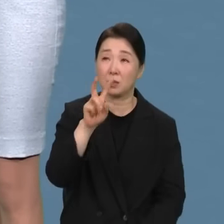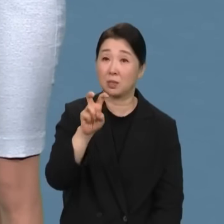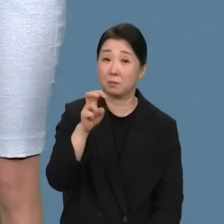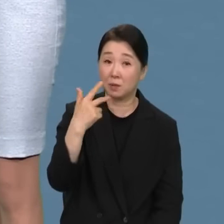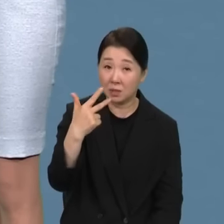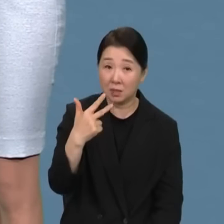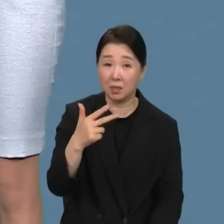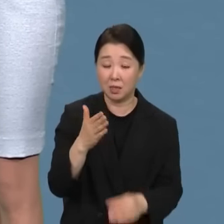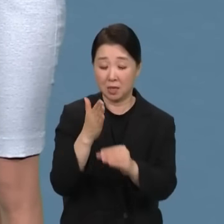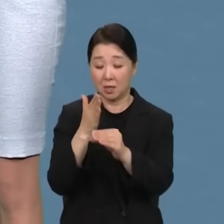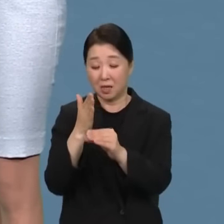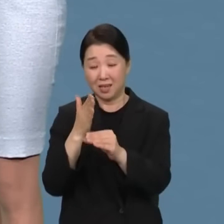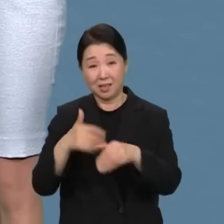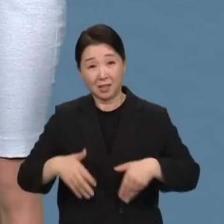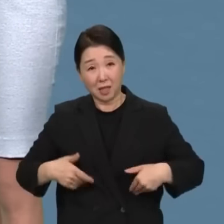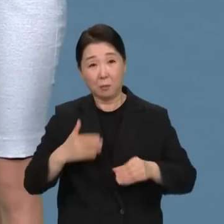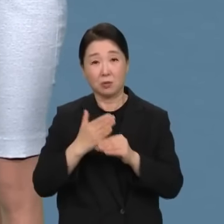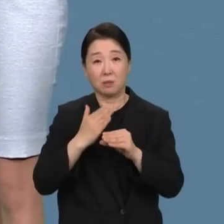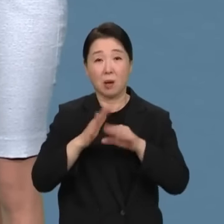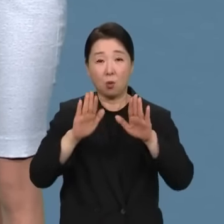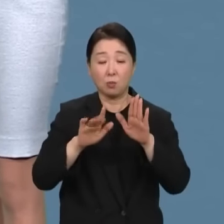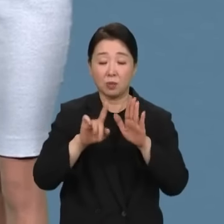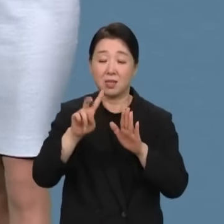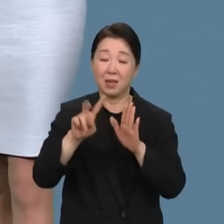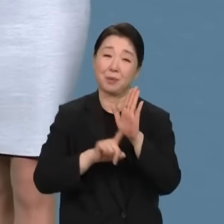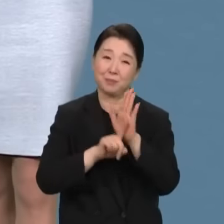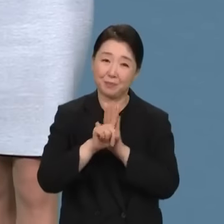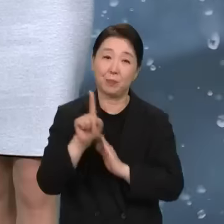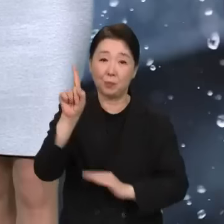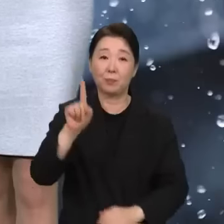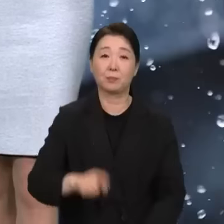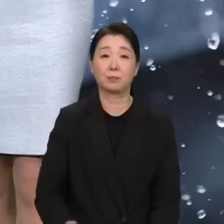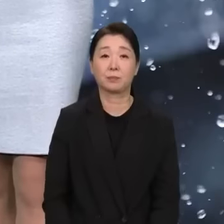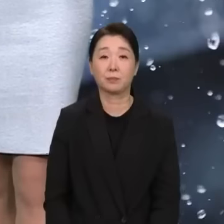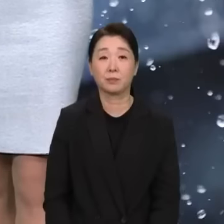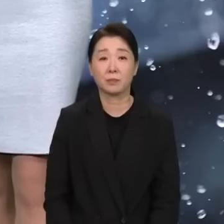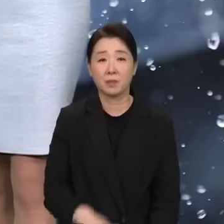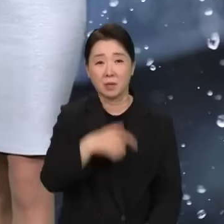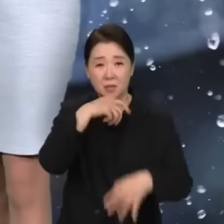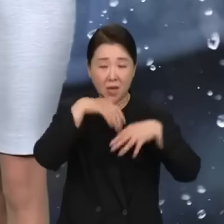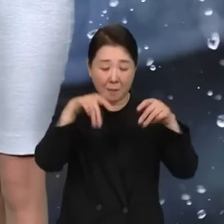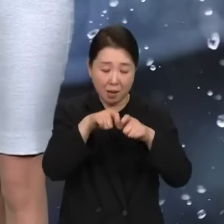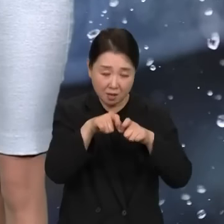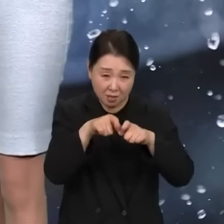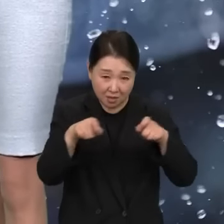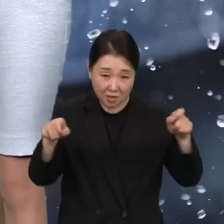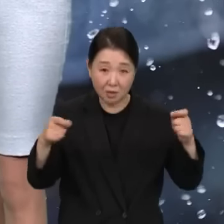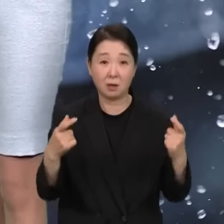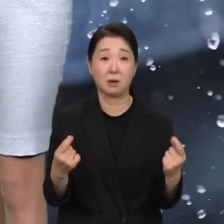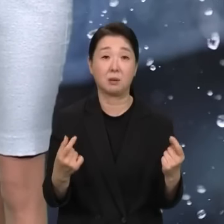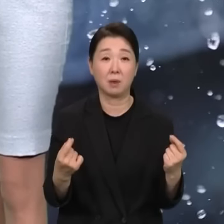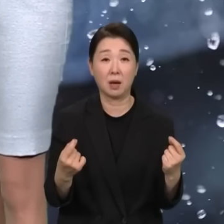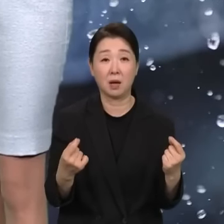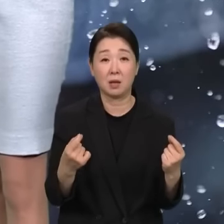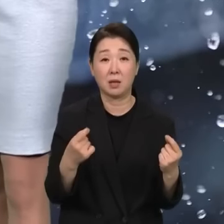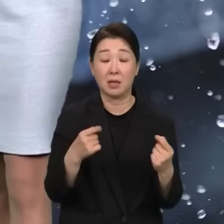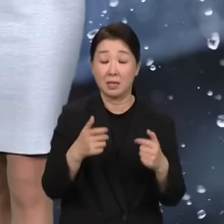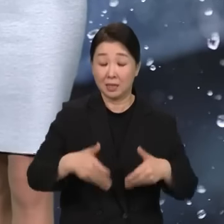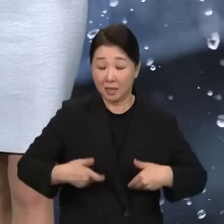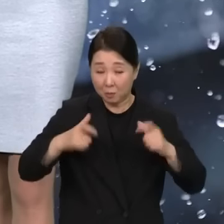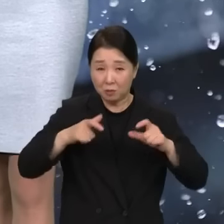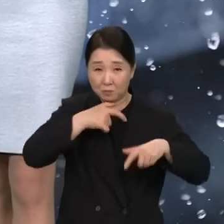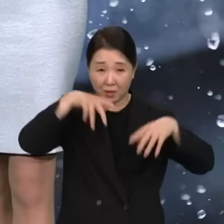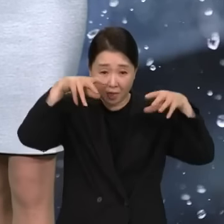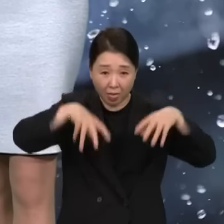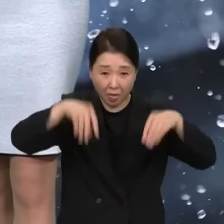그치겠지만 남부지방은 오늘보다 2도에서 5도가량 높겠습니다. 당분간 장마가 길게 이어지는 가운데 남부지방은